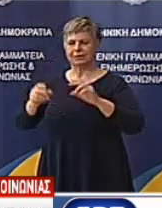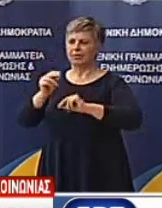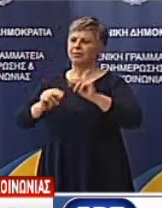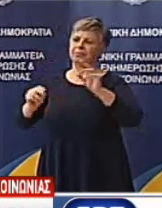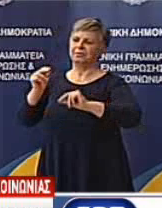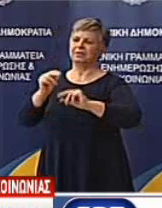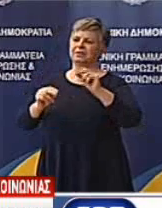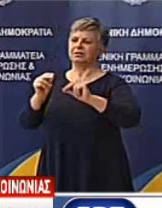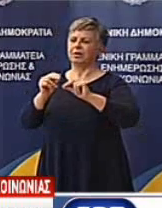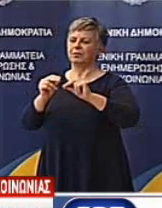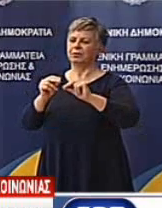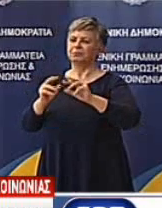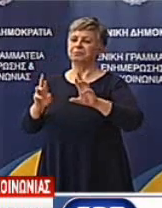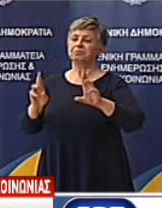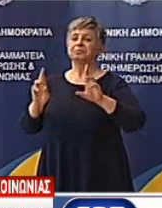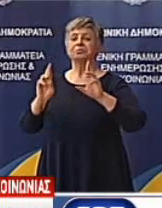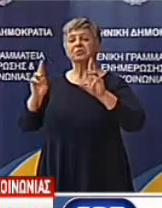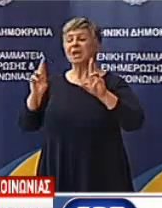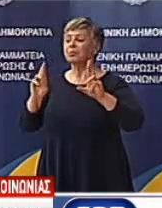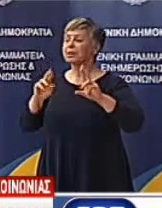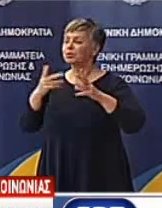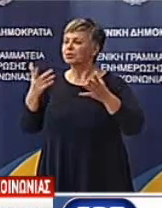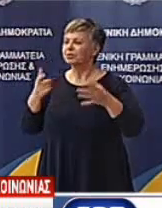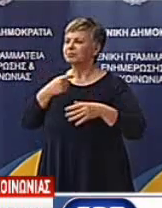Ελπίζω να ήμουν χρήσιμη.